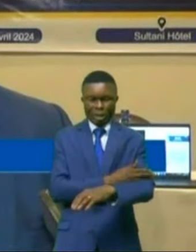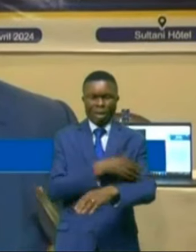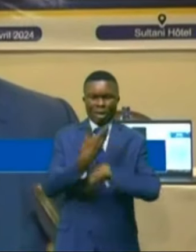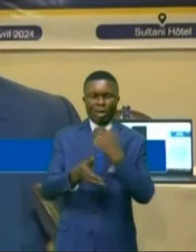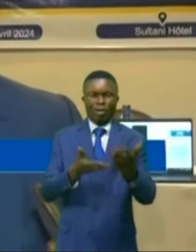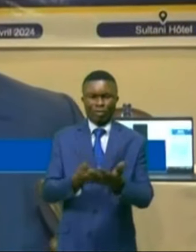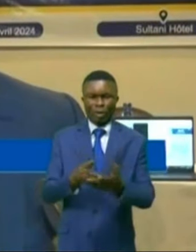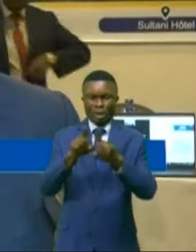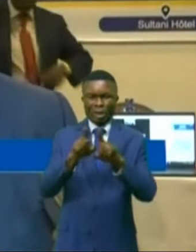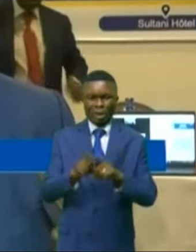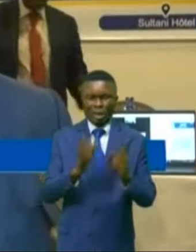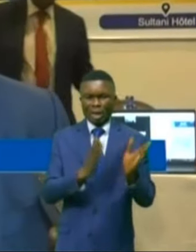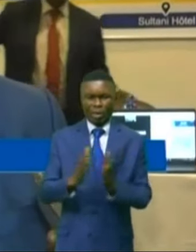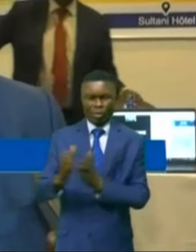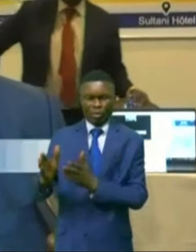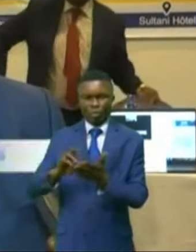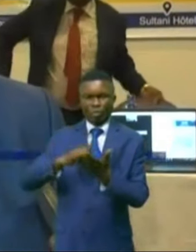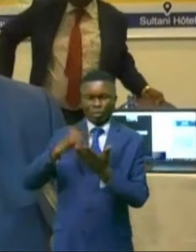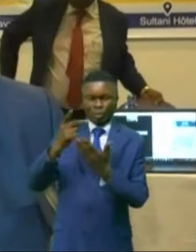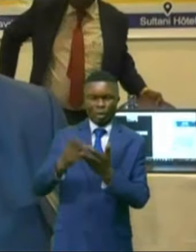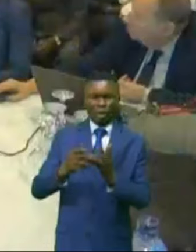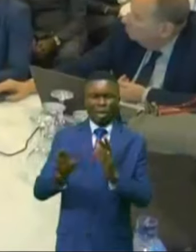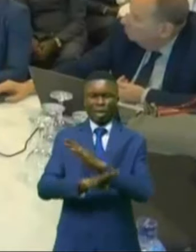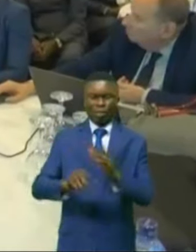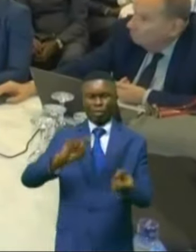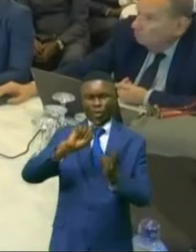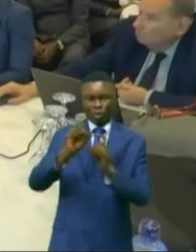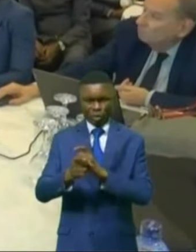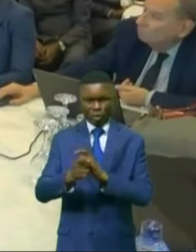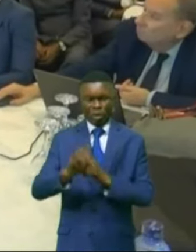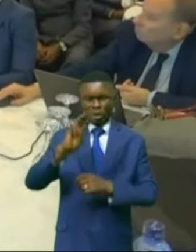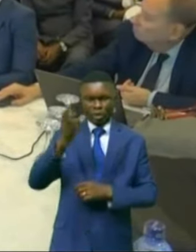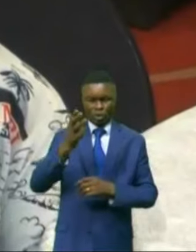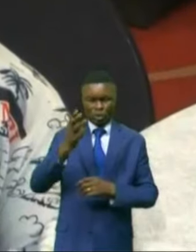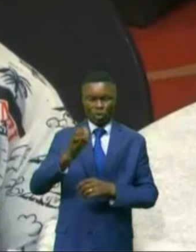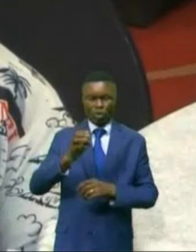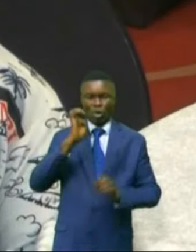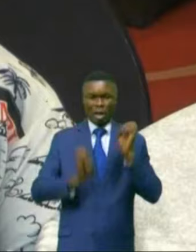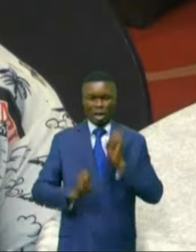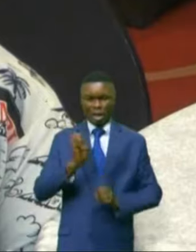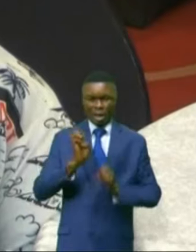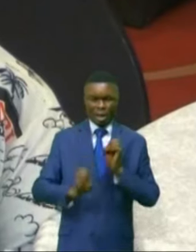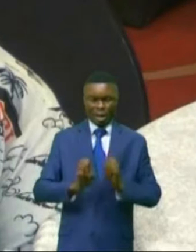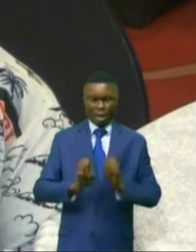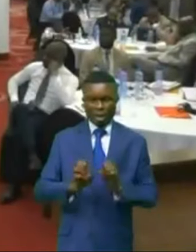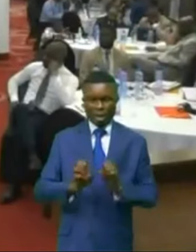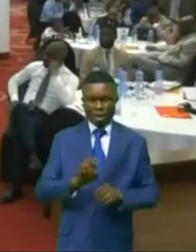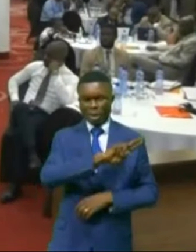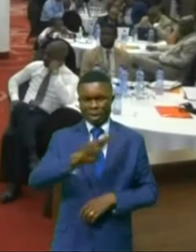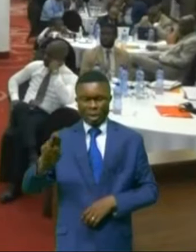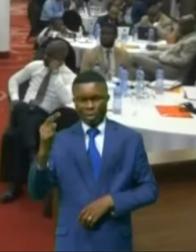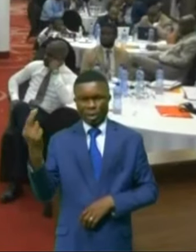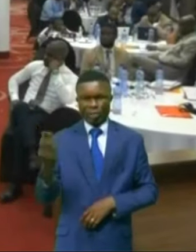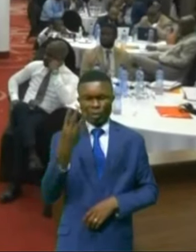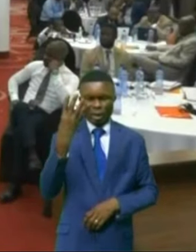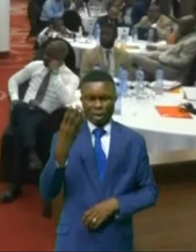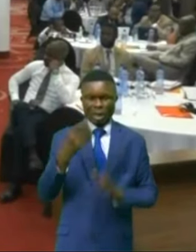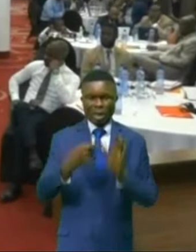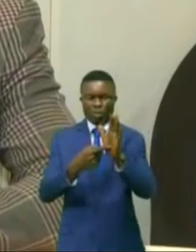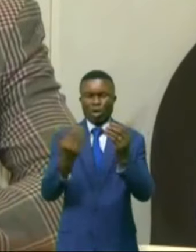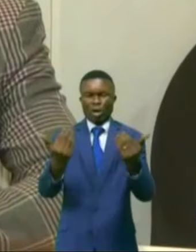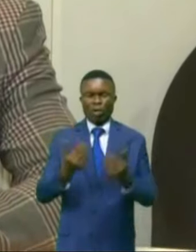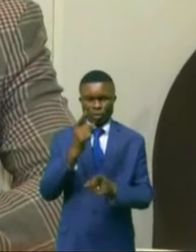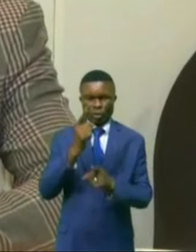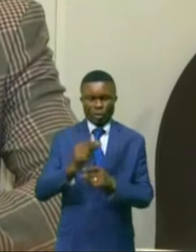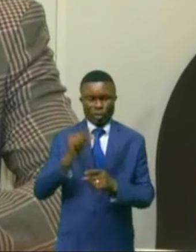et élaborer une nouvelle base de réforme. Cette troisième évaluation PEFA 2024 traduit la ferme volonté